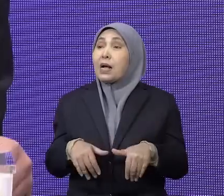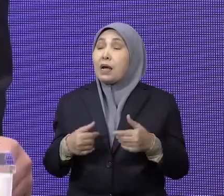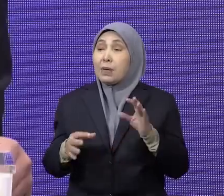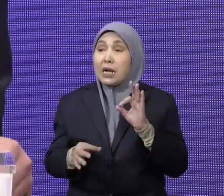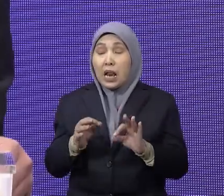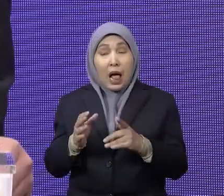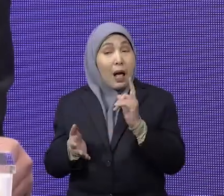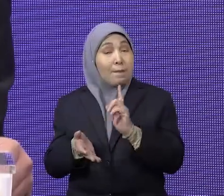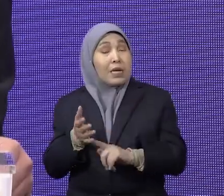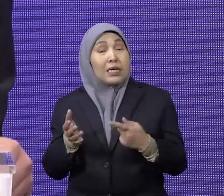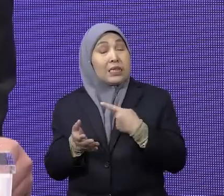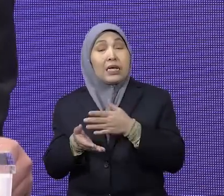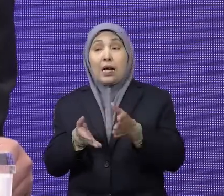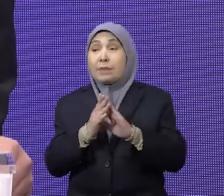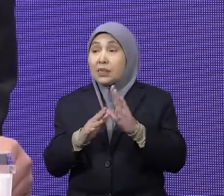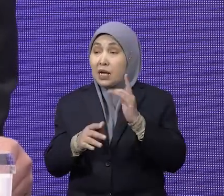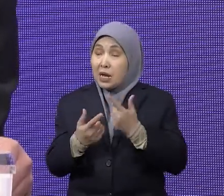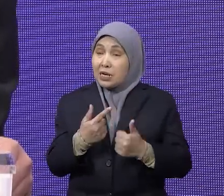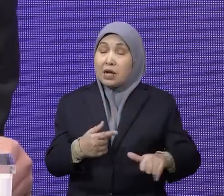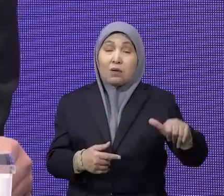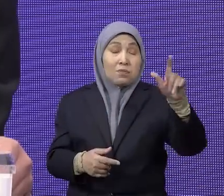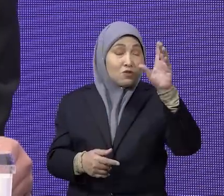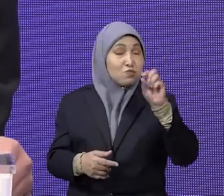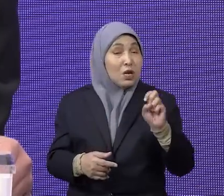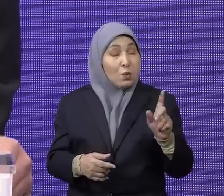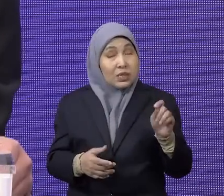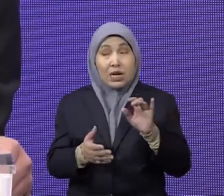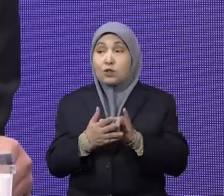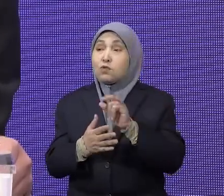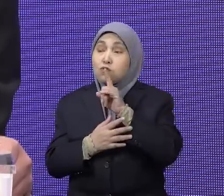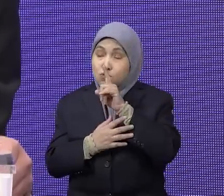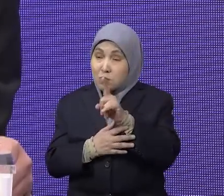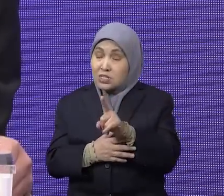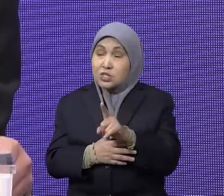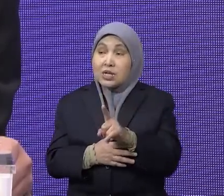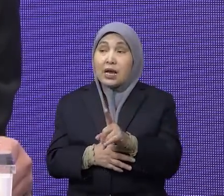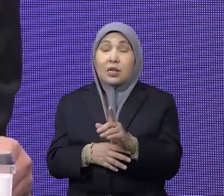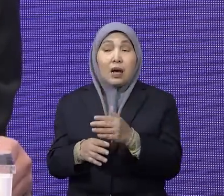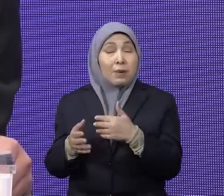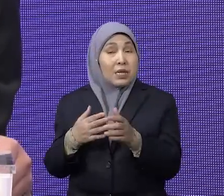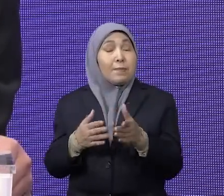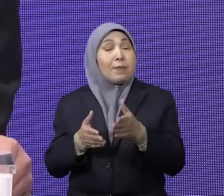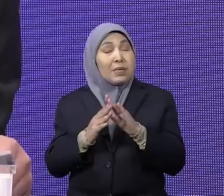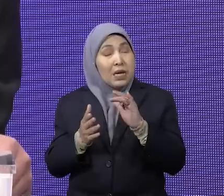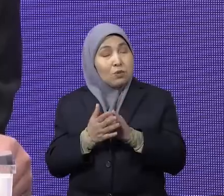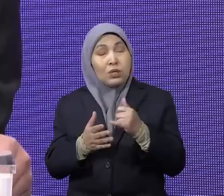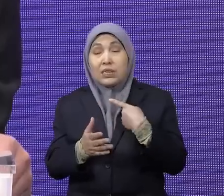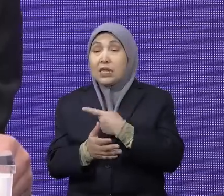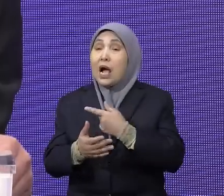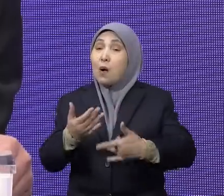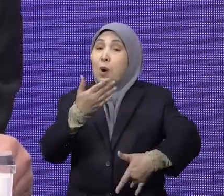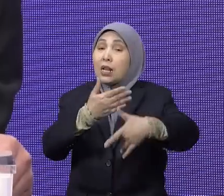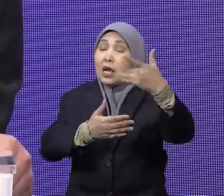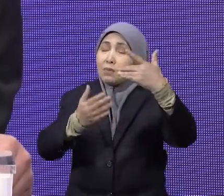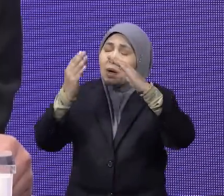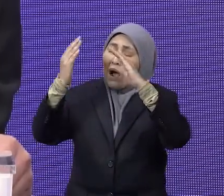kalaupun apa yang kita nak minta daripada sisi Allah Subhanahu Wa Ta'ala itu, pastikan biarlah permintaan tersebut kita dahulukan